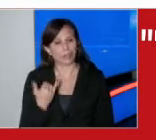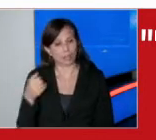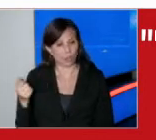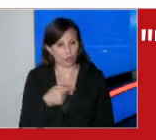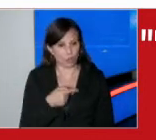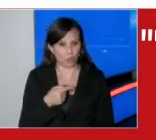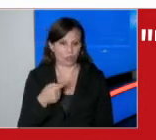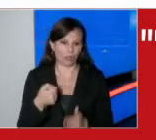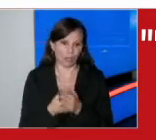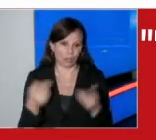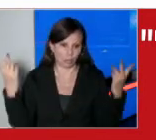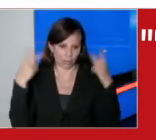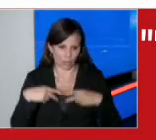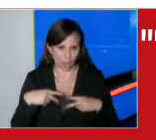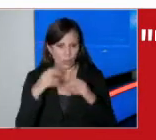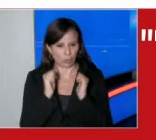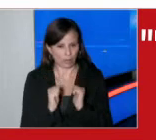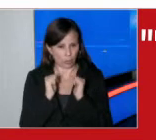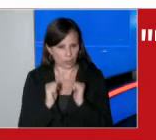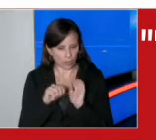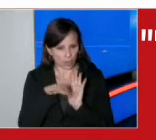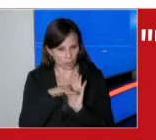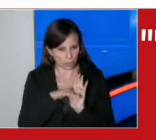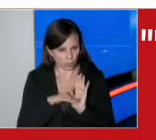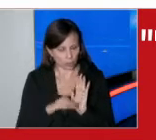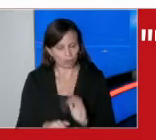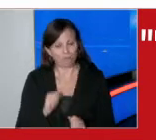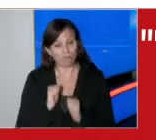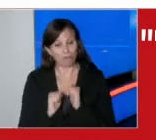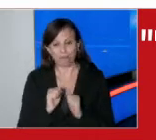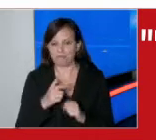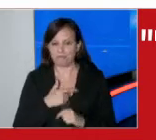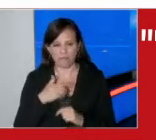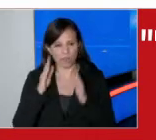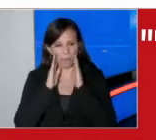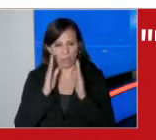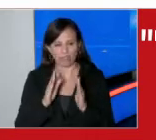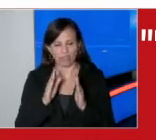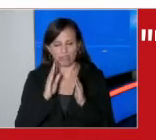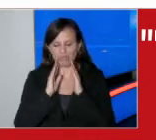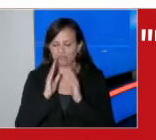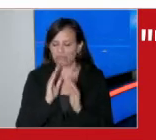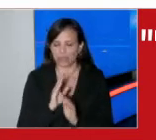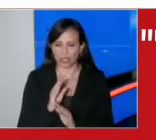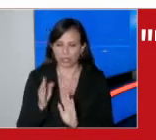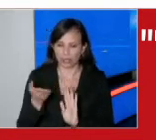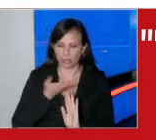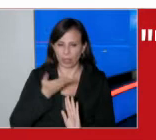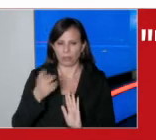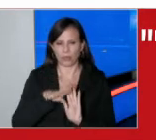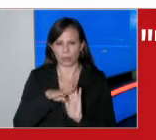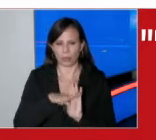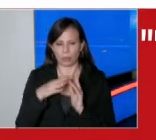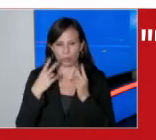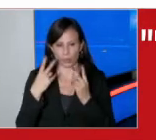להגיע למסקנות שהן באמת מבוססות, אז קשה לי להאמין שיהיה להם נתונים מאוד משמעותיים, אבל כנראה נתונים ראשונים אולי כבר היום